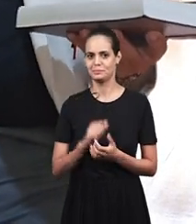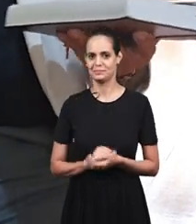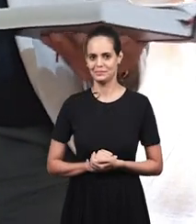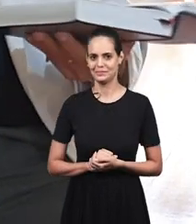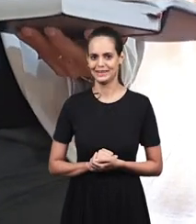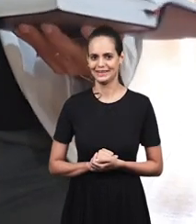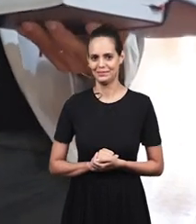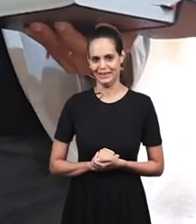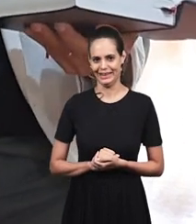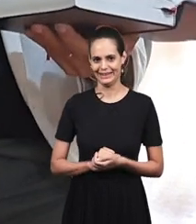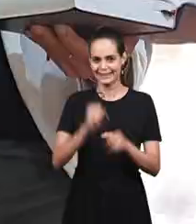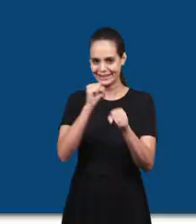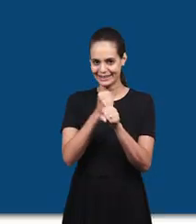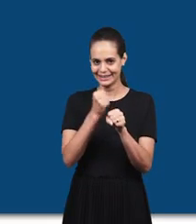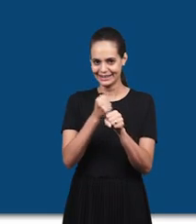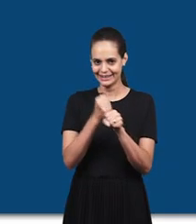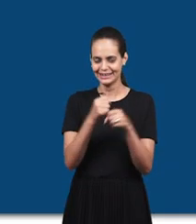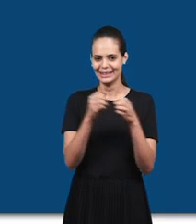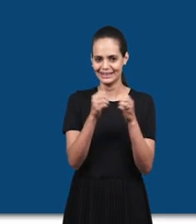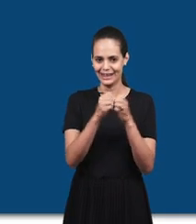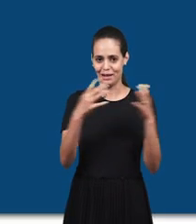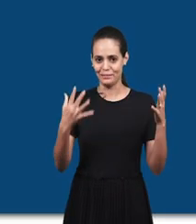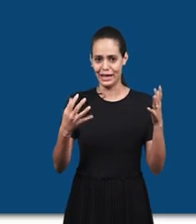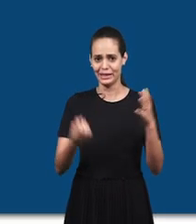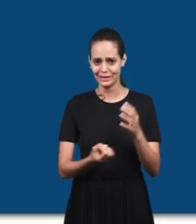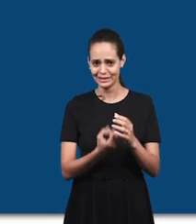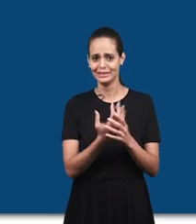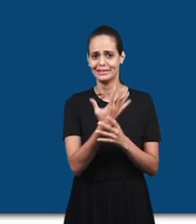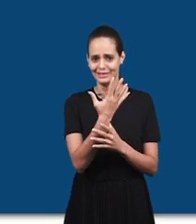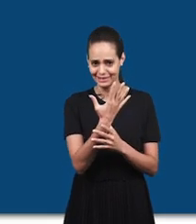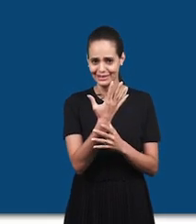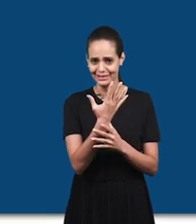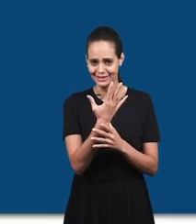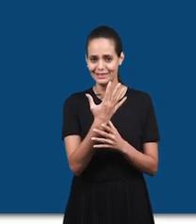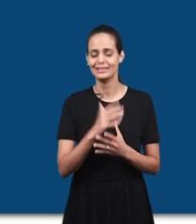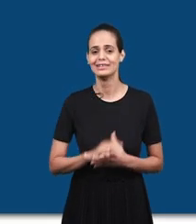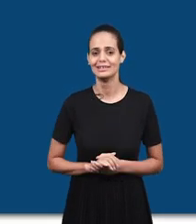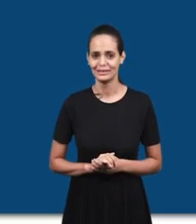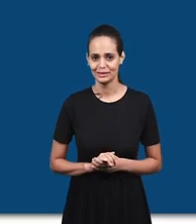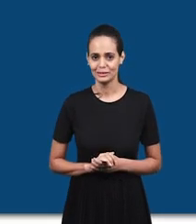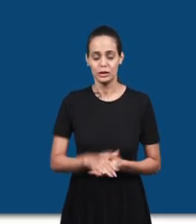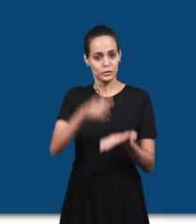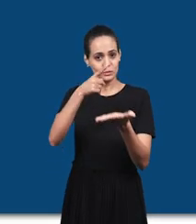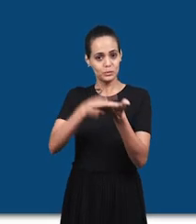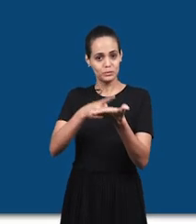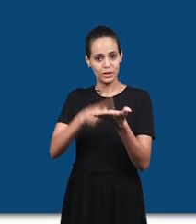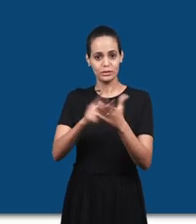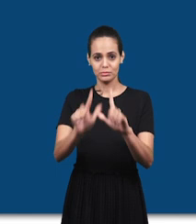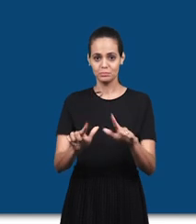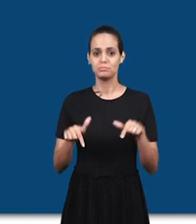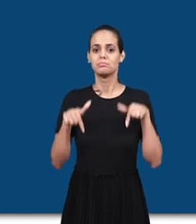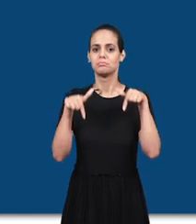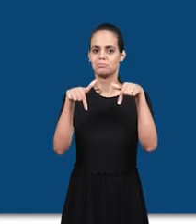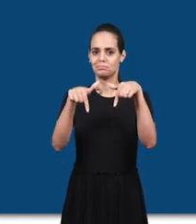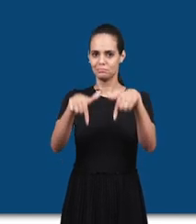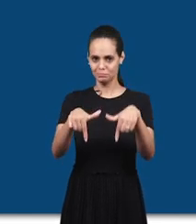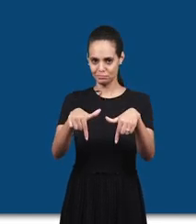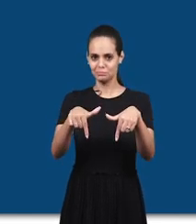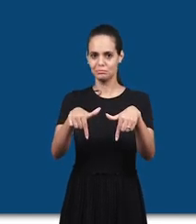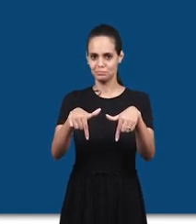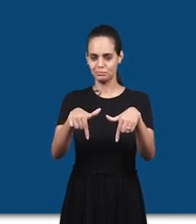voir les typologies qui sont là dans la création, dans la rédemption, dans le